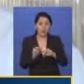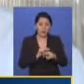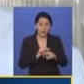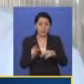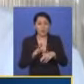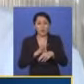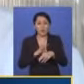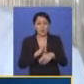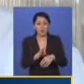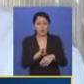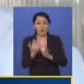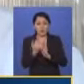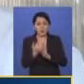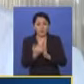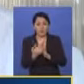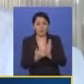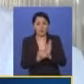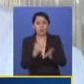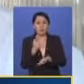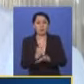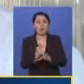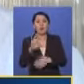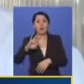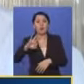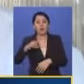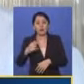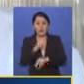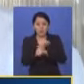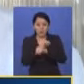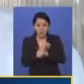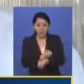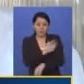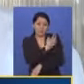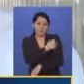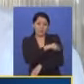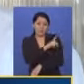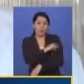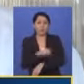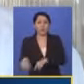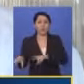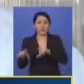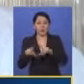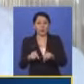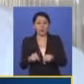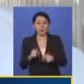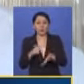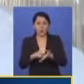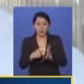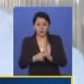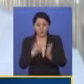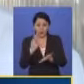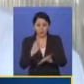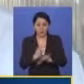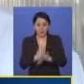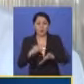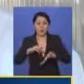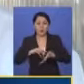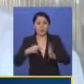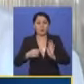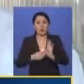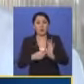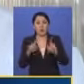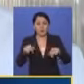де жүргізіледі. Бағдарлама бойынша бізде міндетті әлеуметтік медициналық сақтандыру қоры арқылы келген науқастар үшін палата бар. Олар белгіленген жоспар бойынша